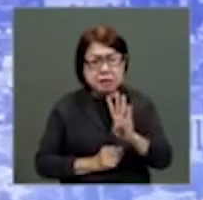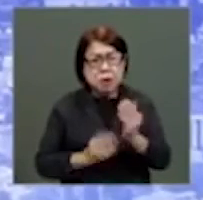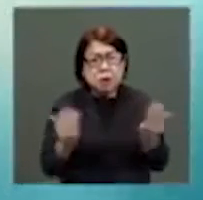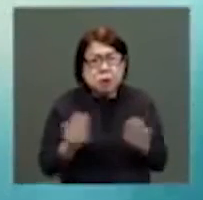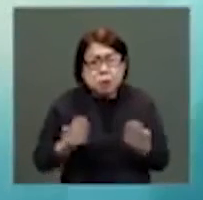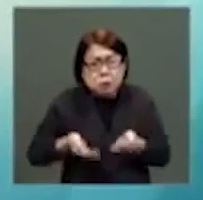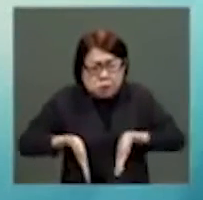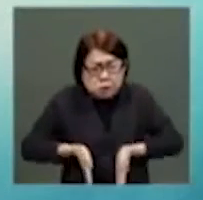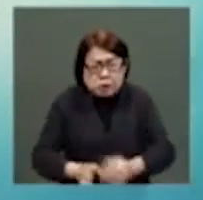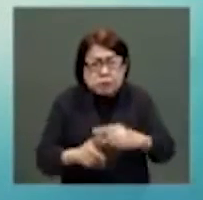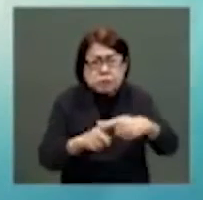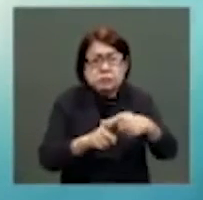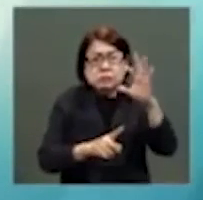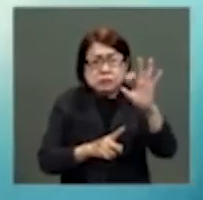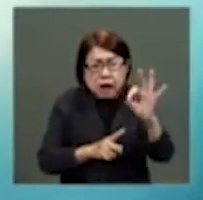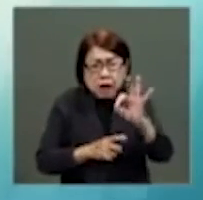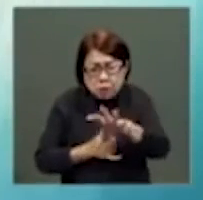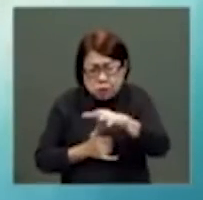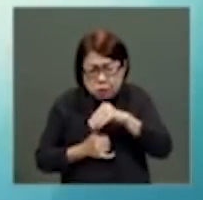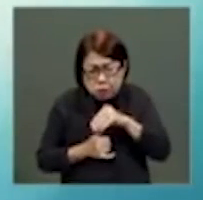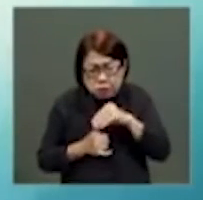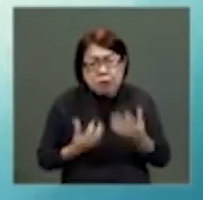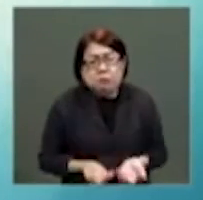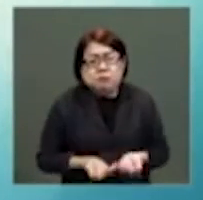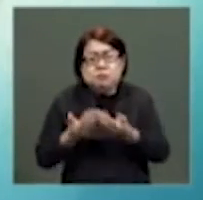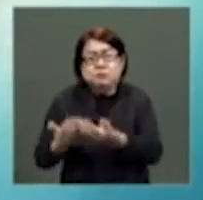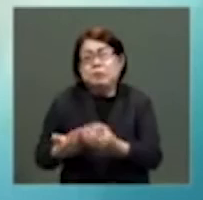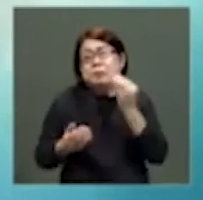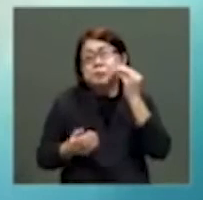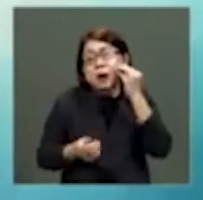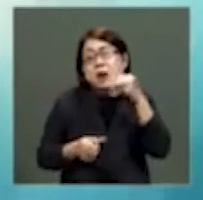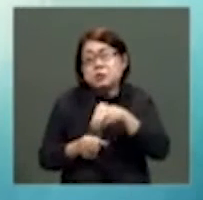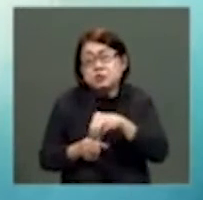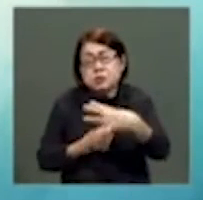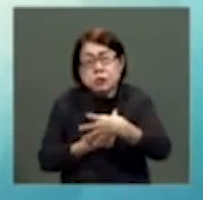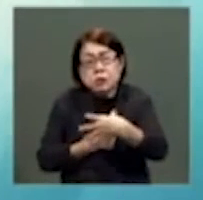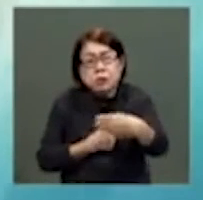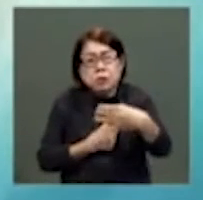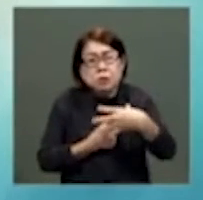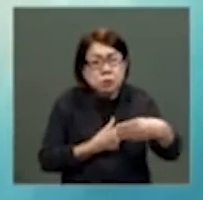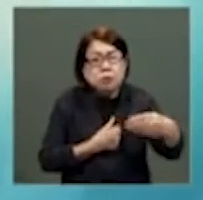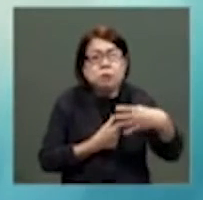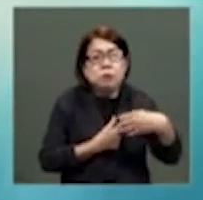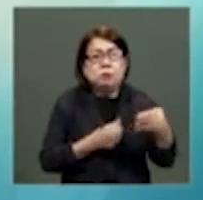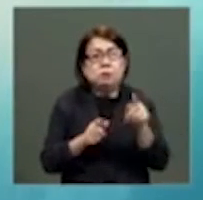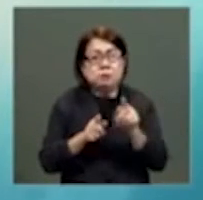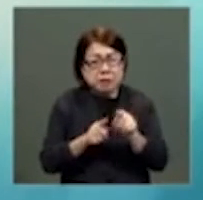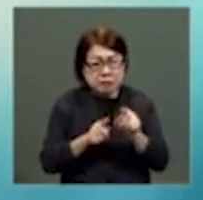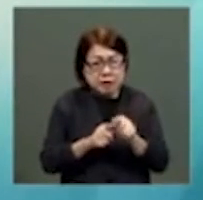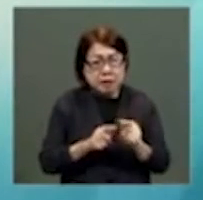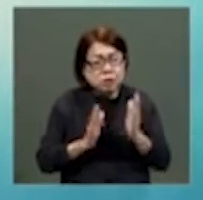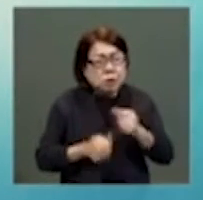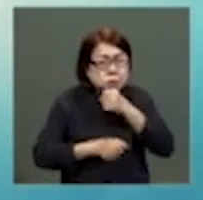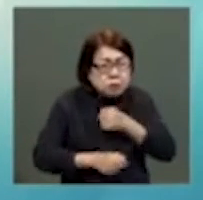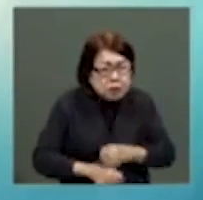ก็คือติดเชื้อแล้วก็กลับไปที่บ้านแล้วคนที่บ้านเนี่ยนะครับก็เกิดลูกเล็กเด็กแดงหรือคนที่สูงอายุ